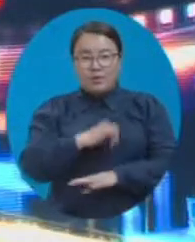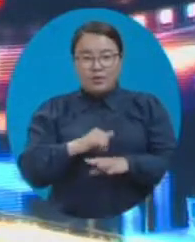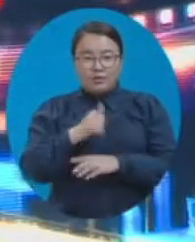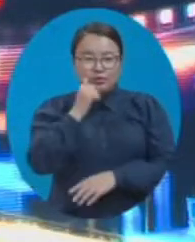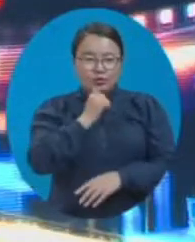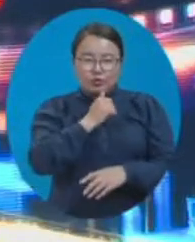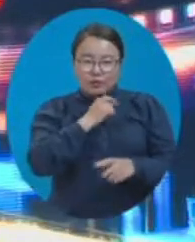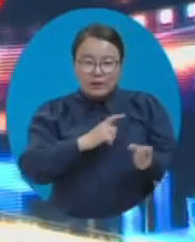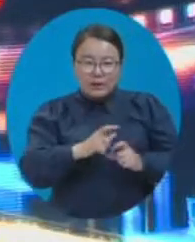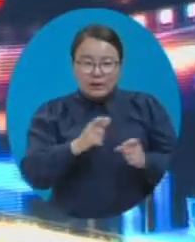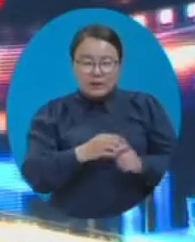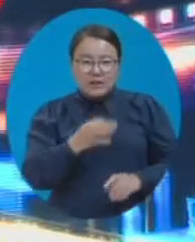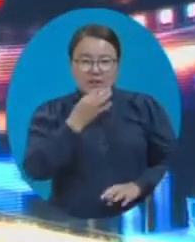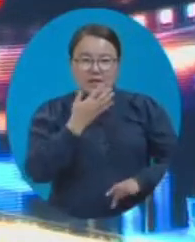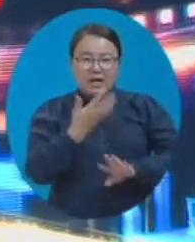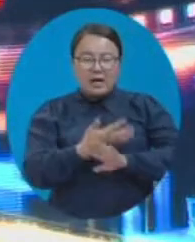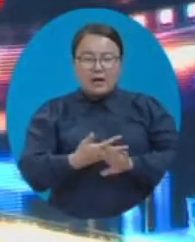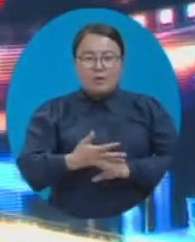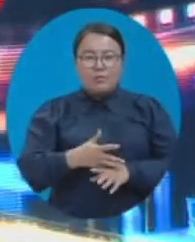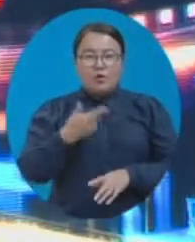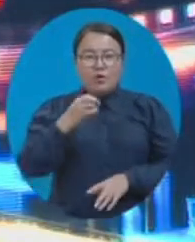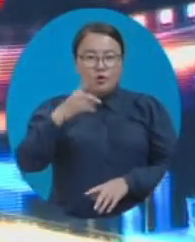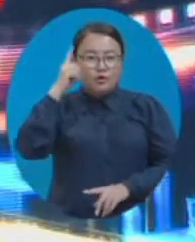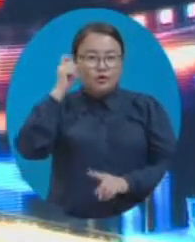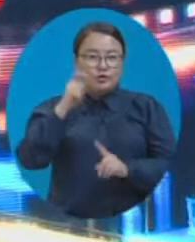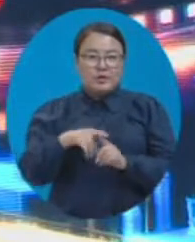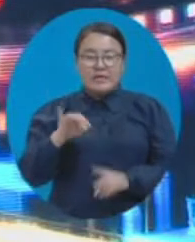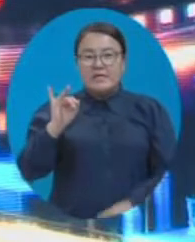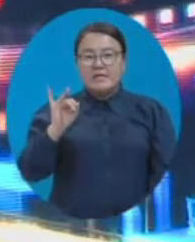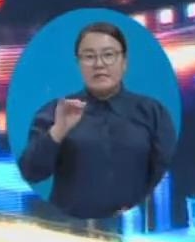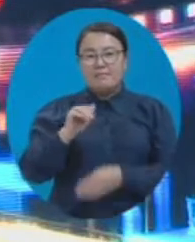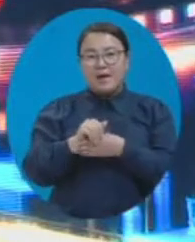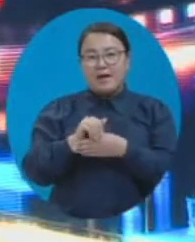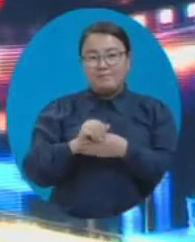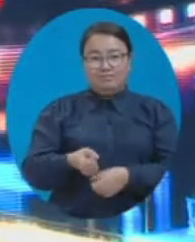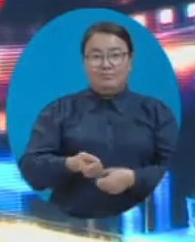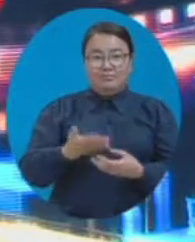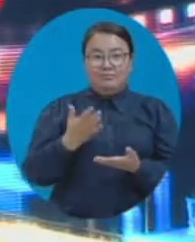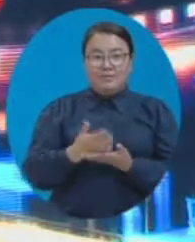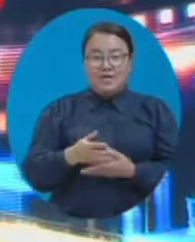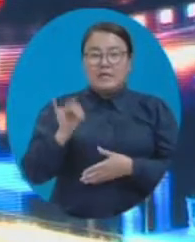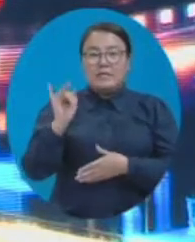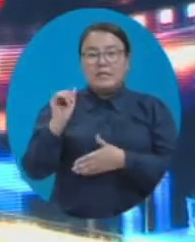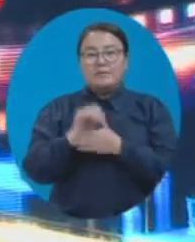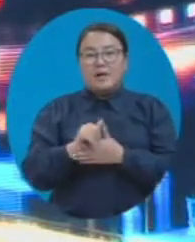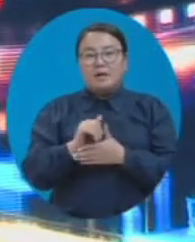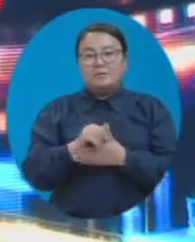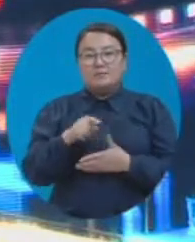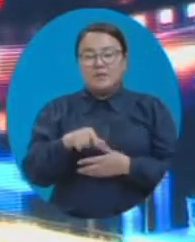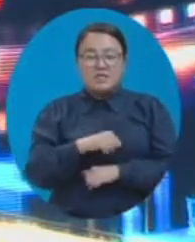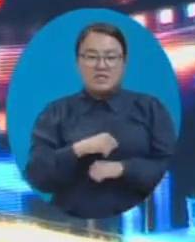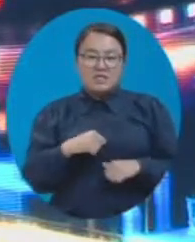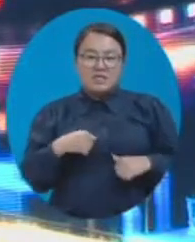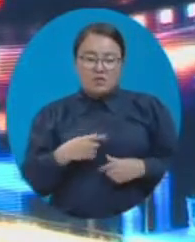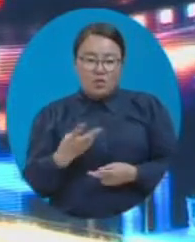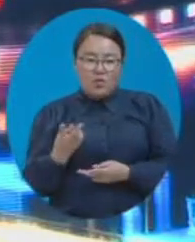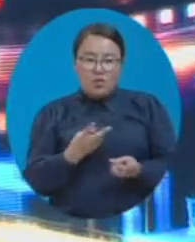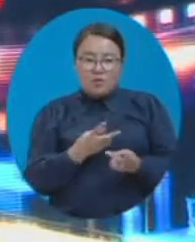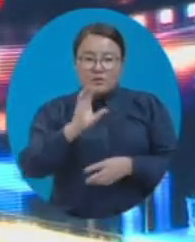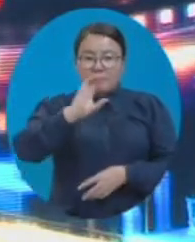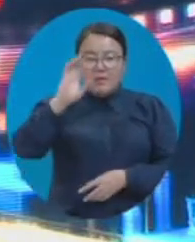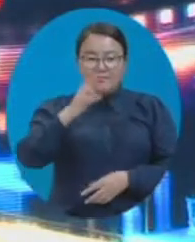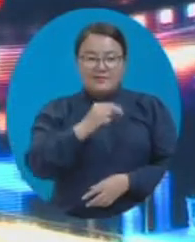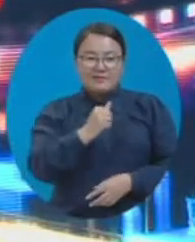Монгол улс 70 эдийн засгаас сэргийлэх гол зорилготойгоор ий баримтын үйлчилгээг нэвтрүүлээд баггүй хугацаа өнгөрөөд байна. Тэгвэл ий баримтын үйлчилгээг иргэд